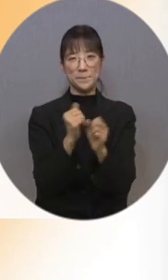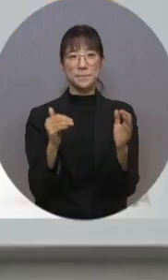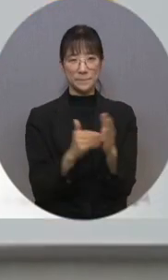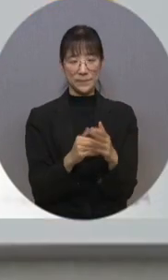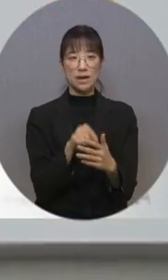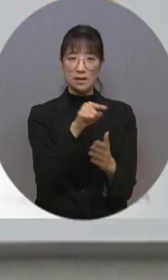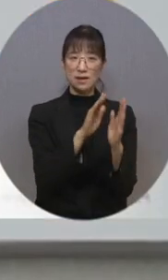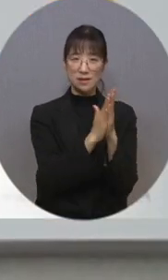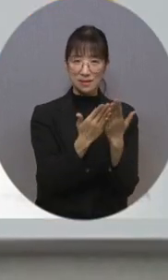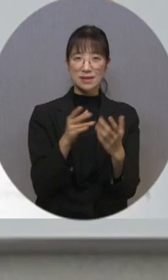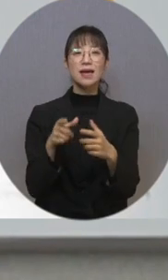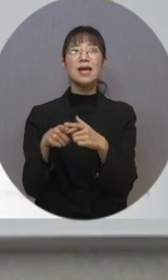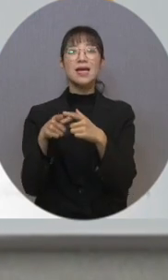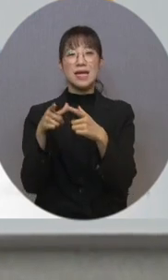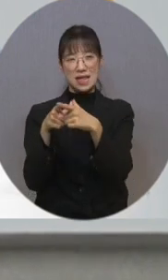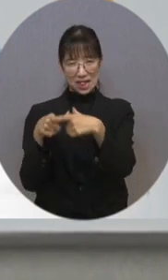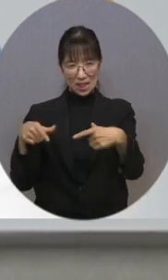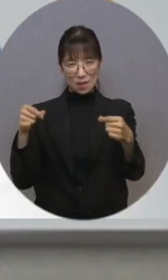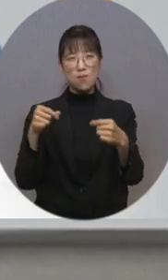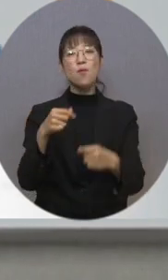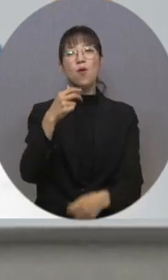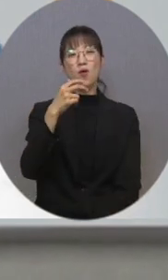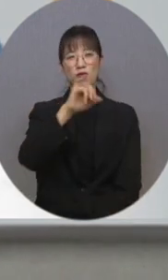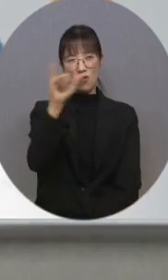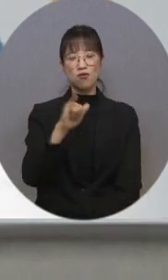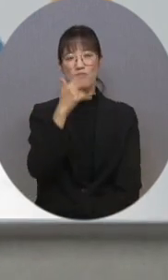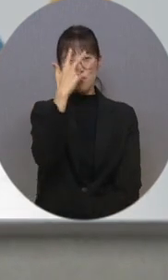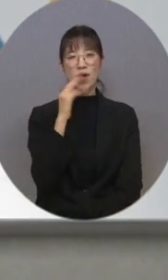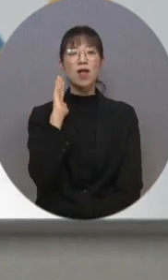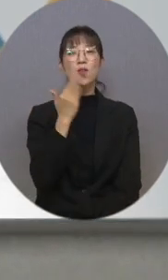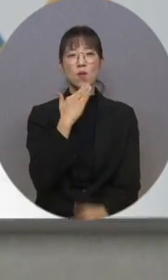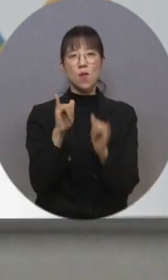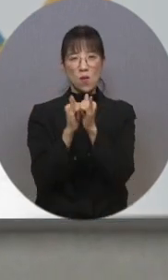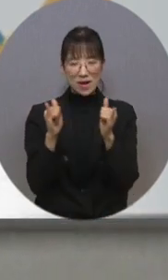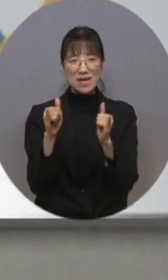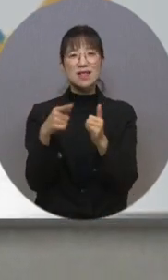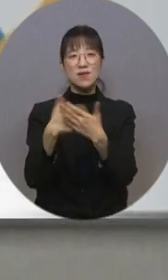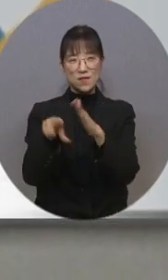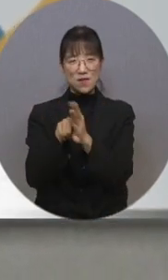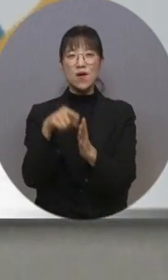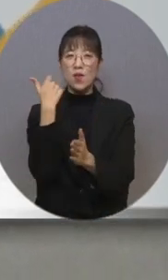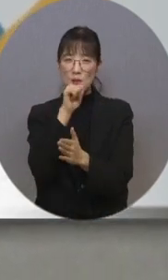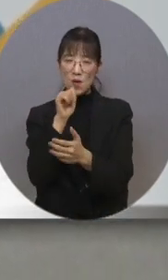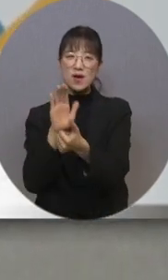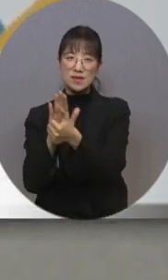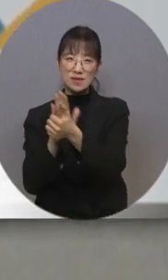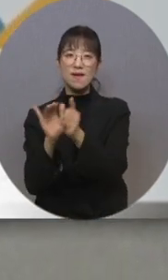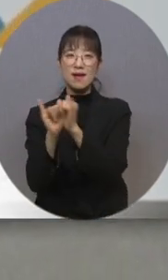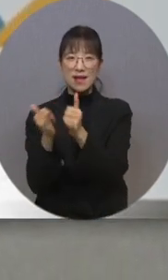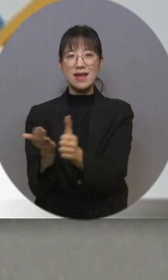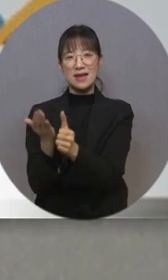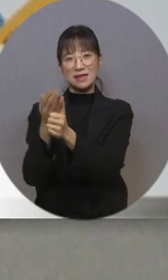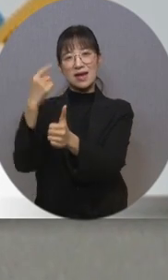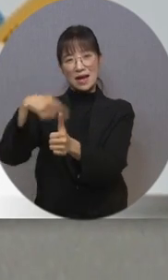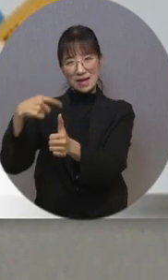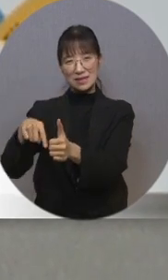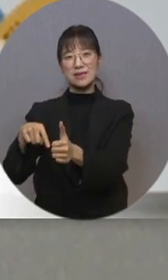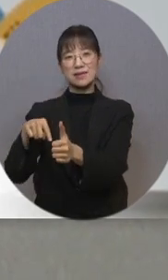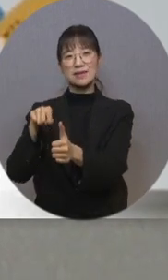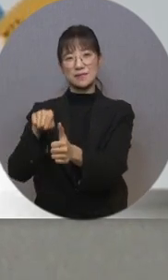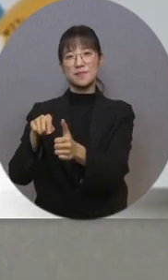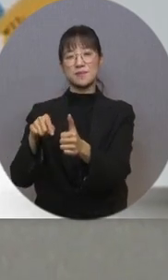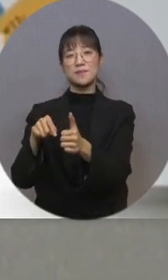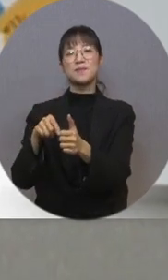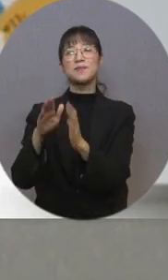이번 책은 일본 전국 맹농인협회에서 발간한 맹농인을 위한 통역 개조원 양성 강습회 지도자를